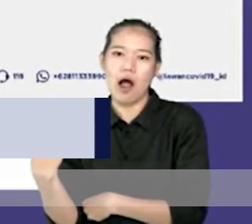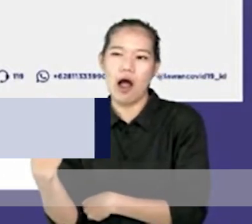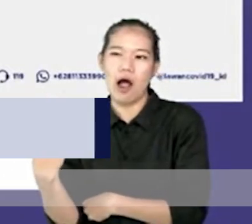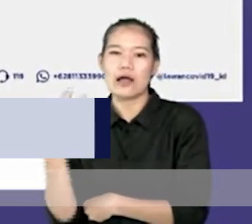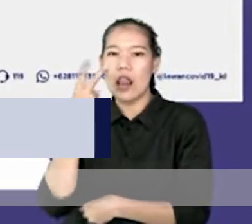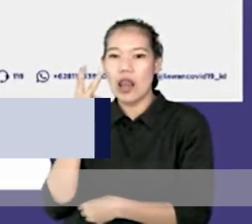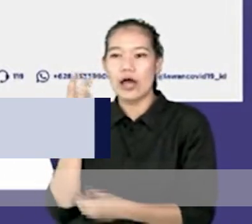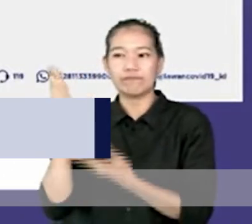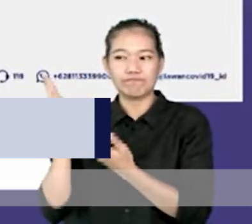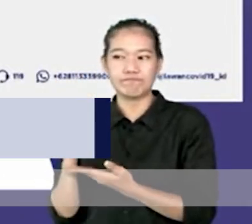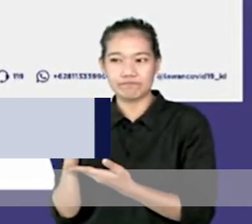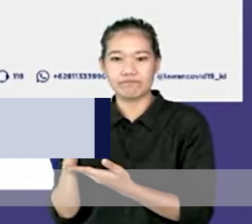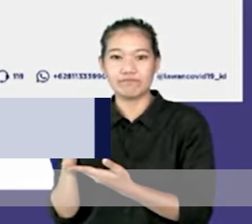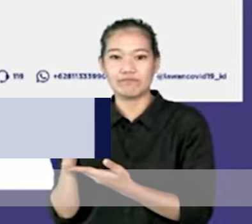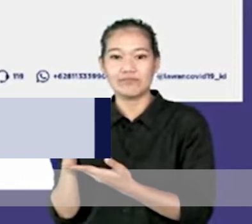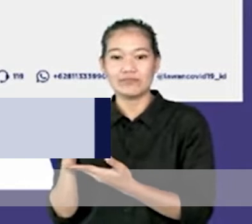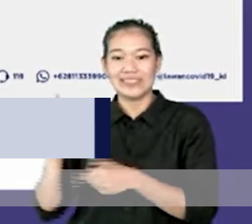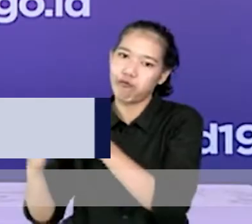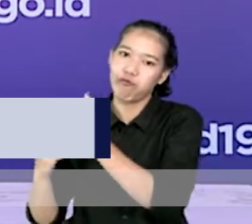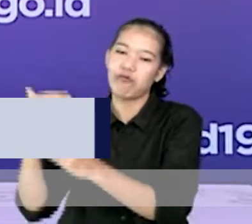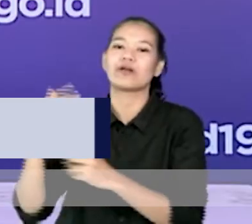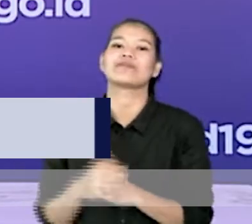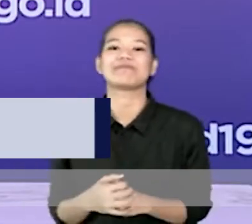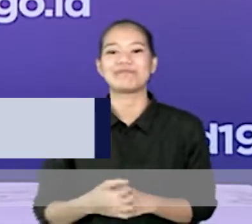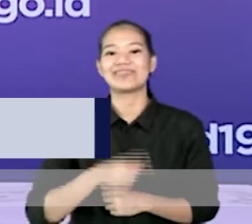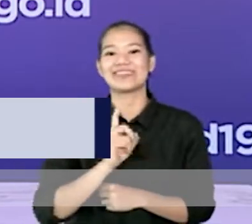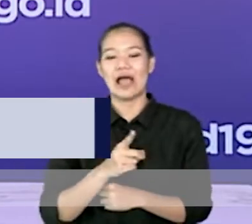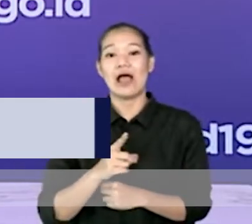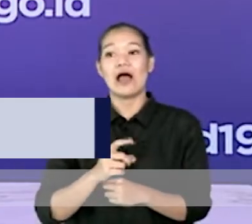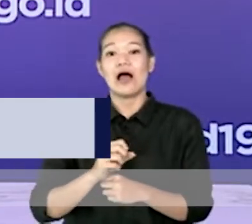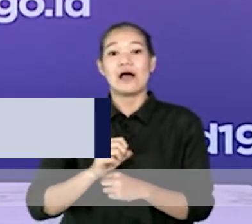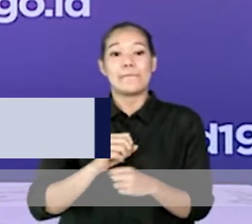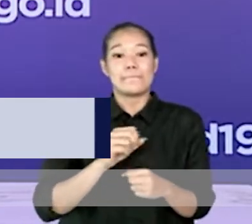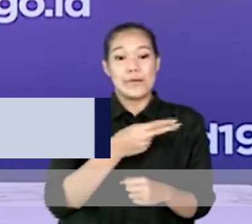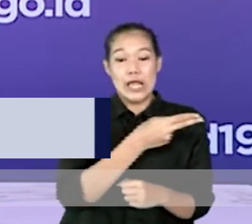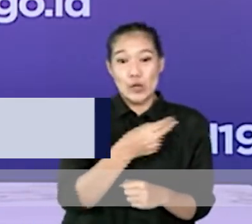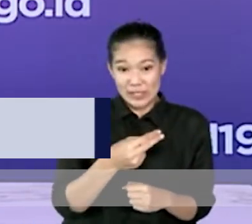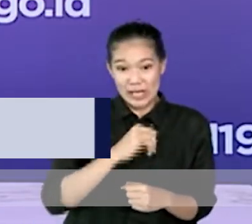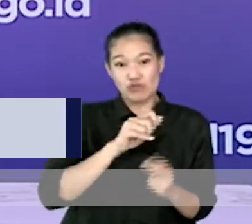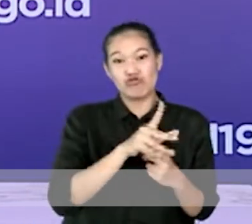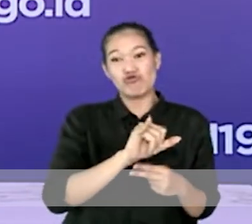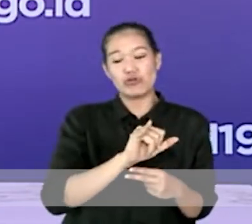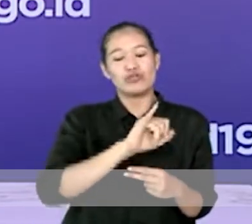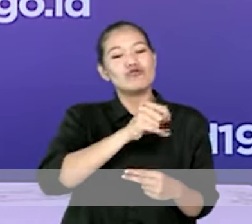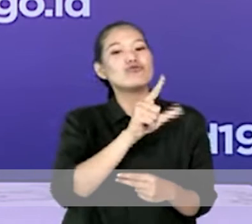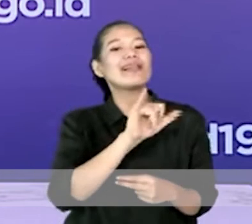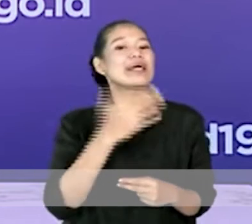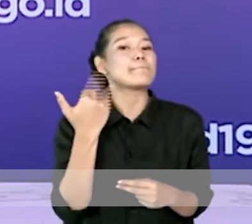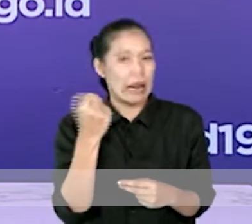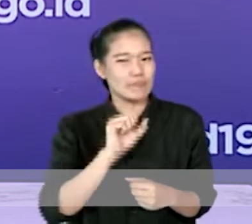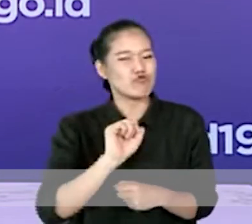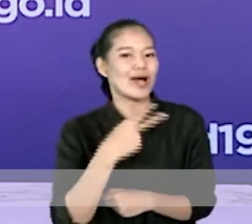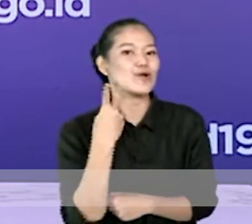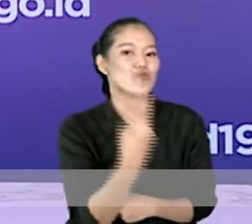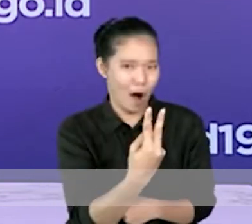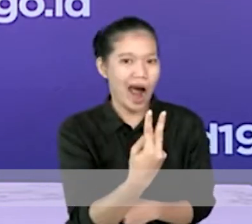kurvanya terlihat sudah mulai melandai perlahan. Lonjakan kedua di Indonesia pada bulan Juli lalu yang